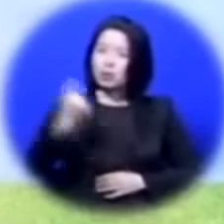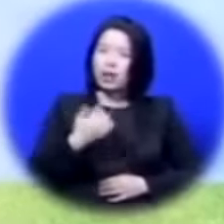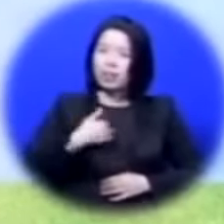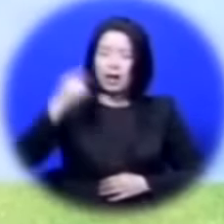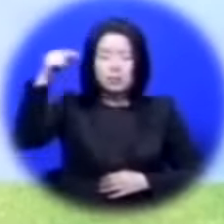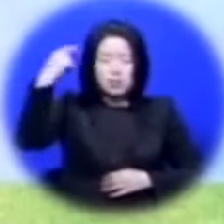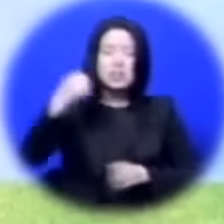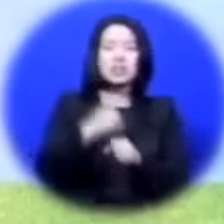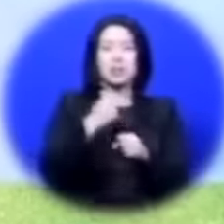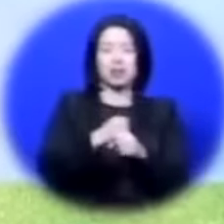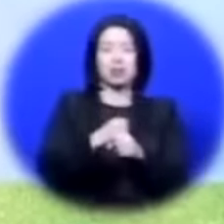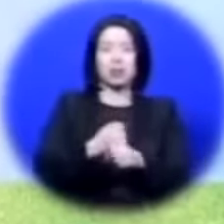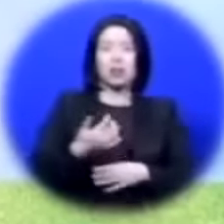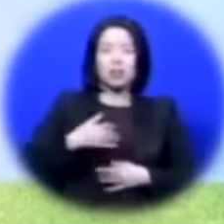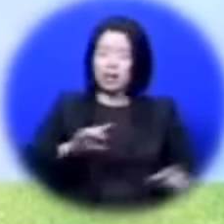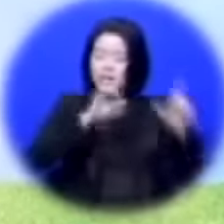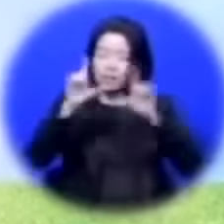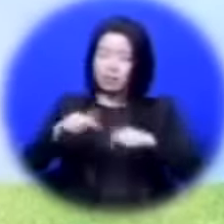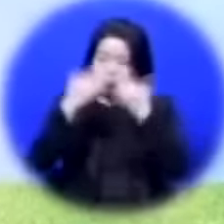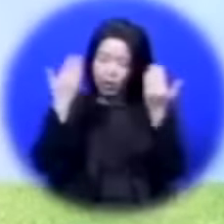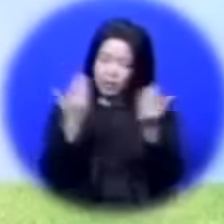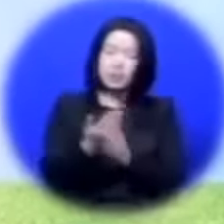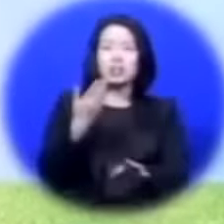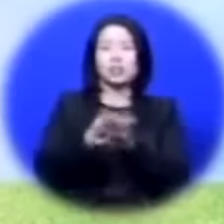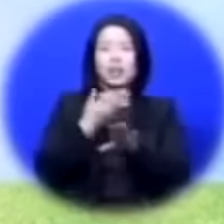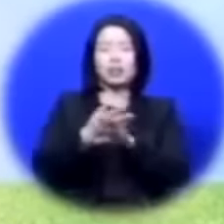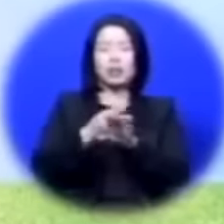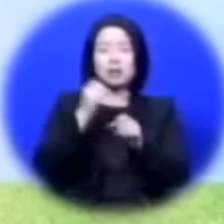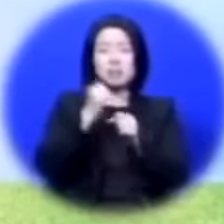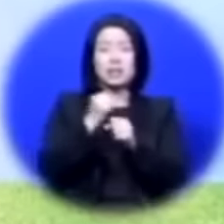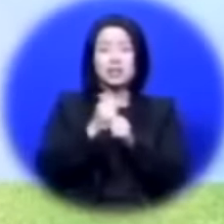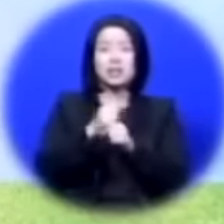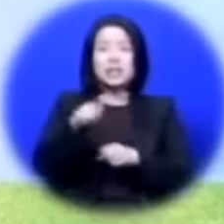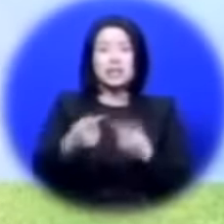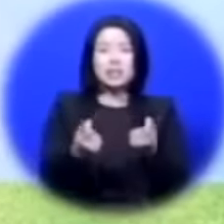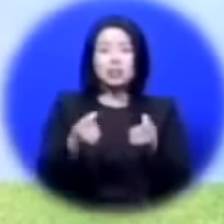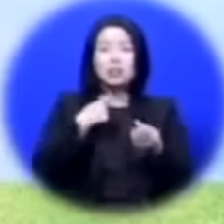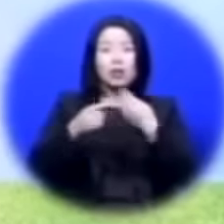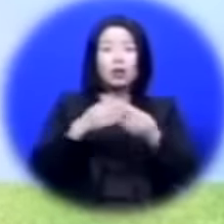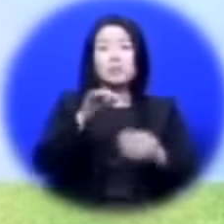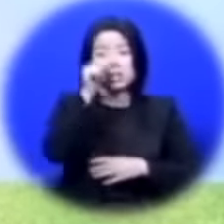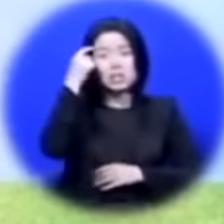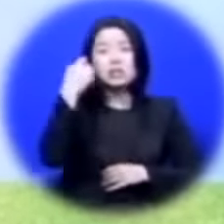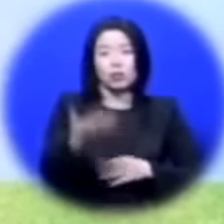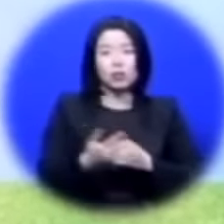만 내 삶을 완전히 다르게 만들어 버린 이런 경험이 여러분에게